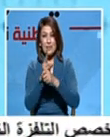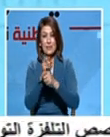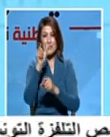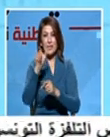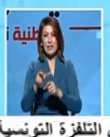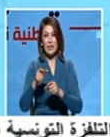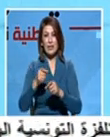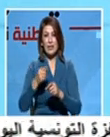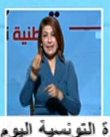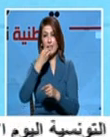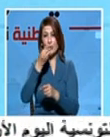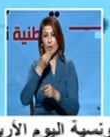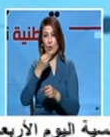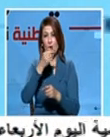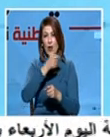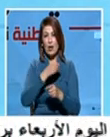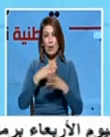والليزابيسيست هذوما معناها والأمراض المزمنة